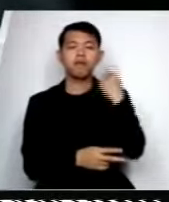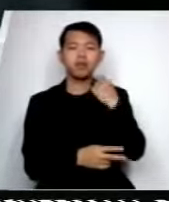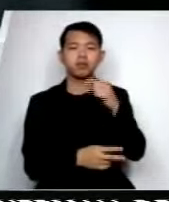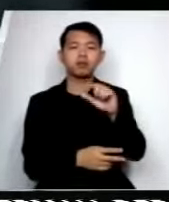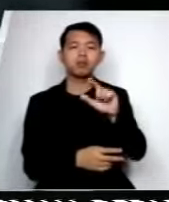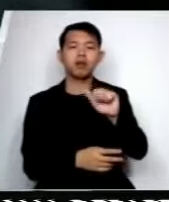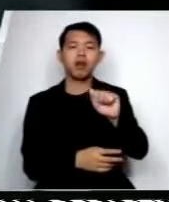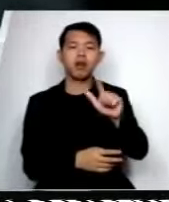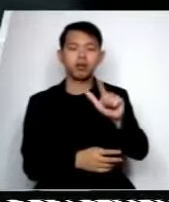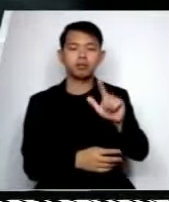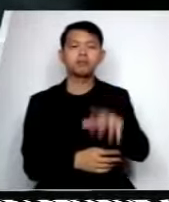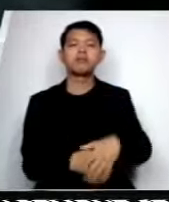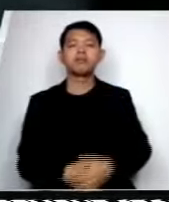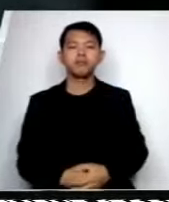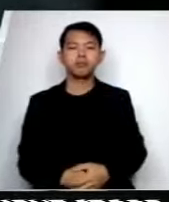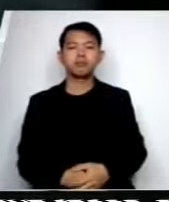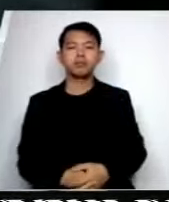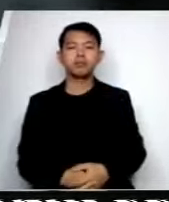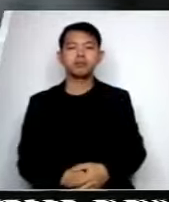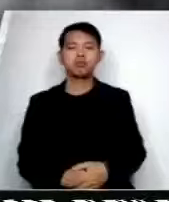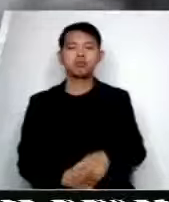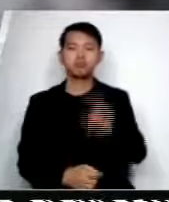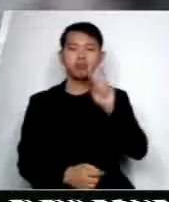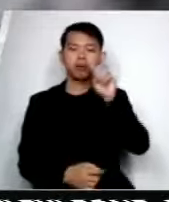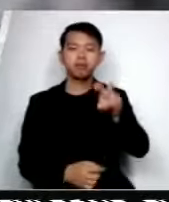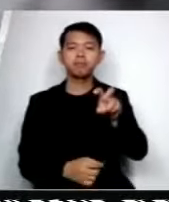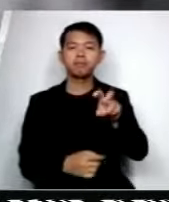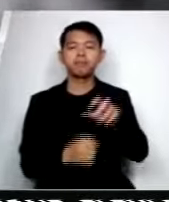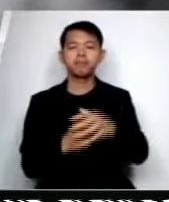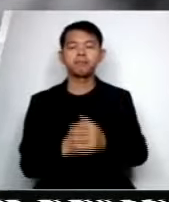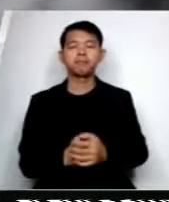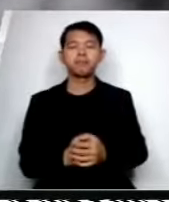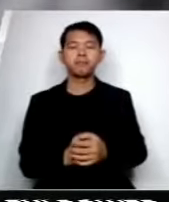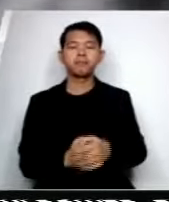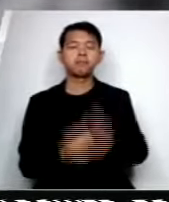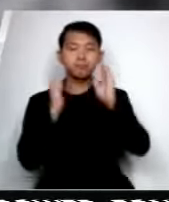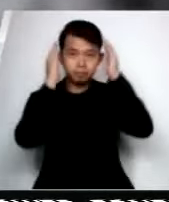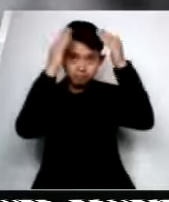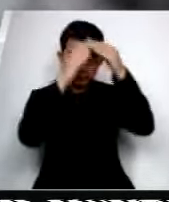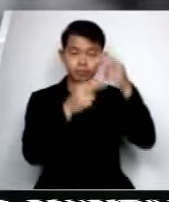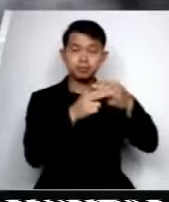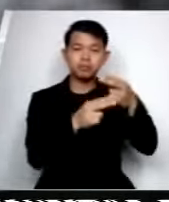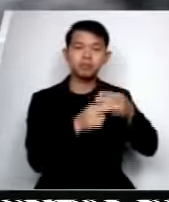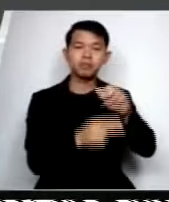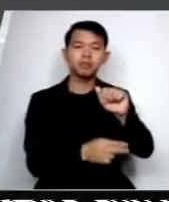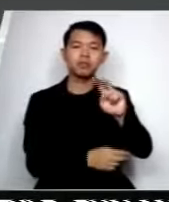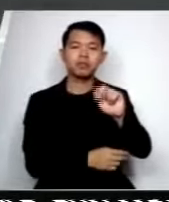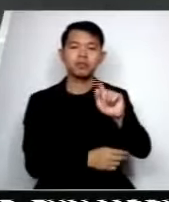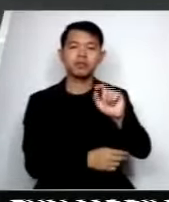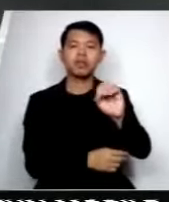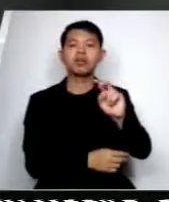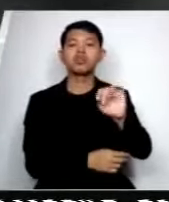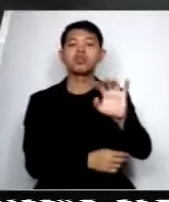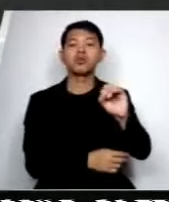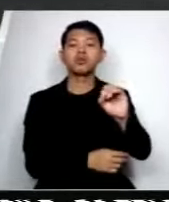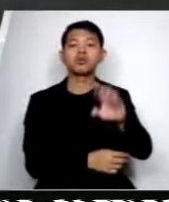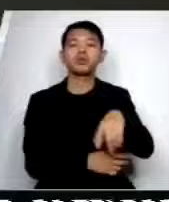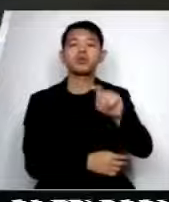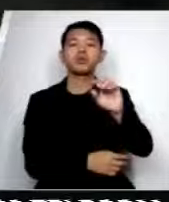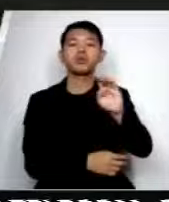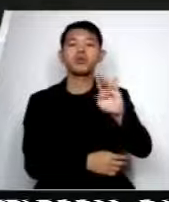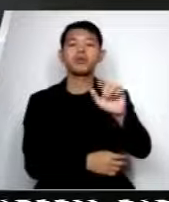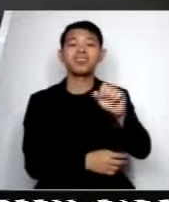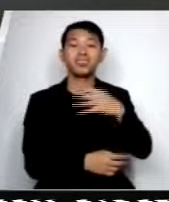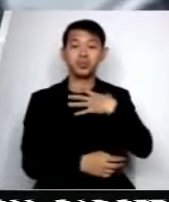mga nakasaksing parishioner, si Novaliches Bishop Antonio Tobias, ang lalaking nakaputing barong. Ayon kay